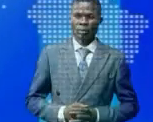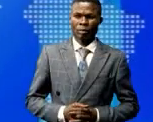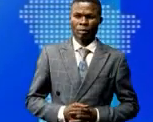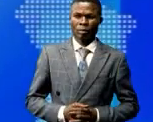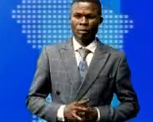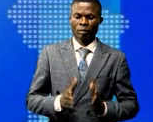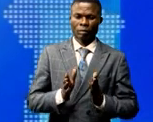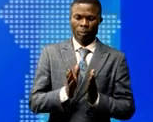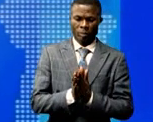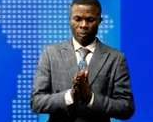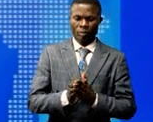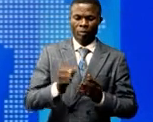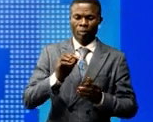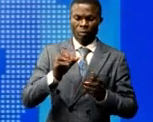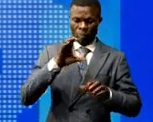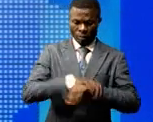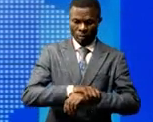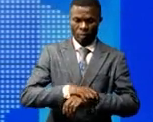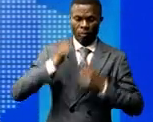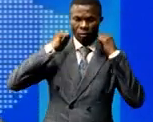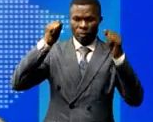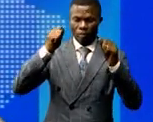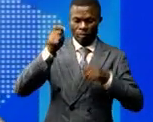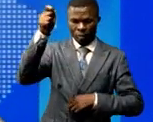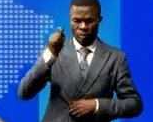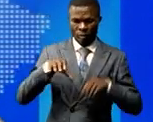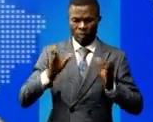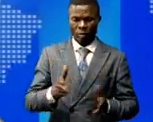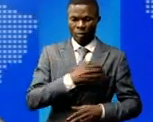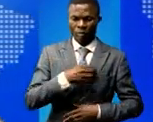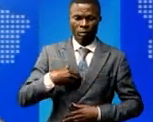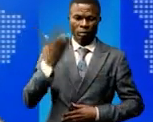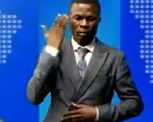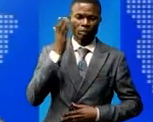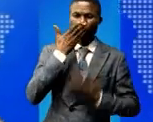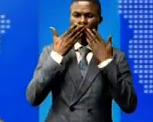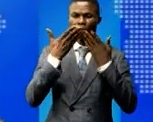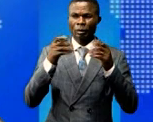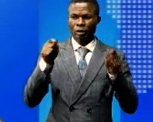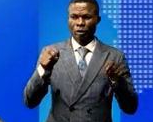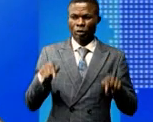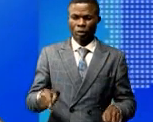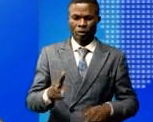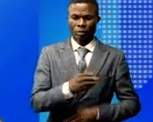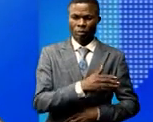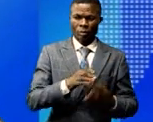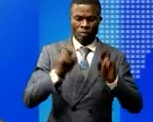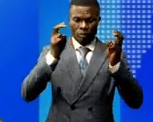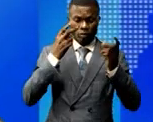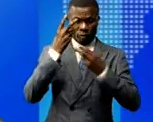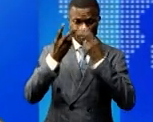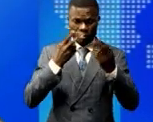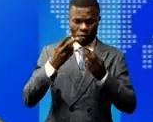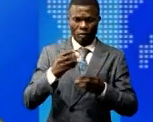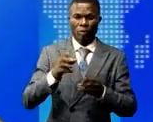miliciens CODECO neutralisés par les FRDC. Mesdames, messieurs, bienvenue dans ce journal. Au terme d'une visite à Colusie, le